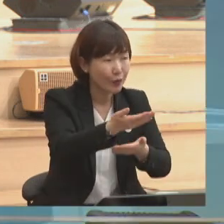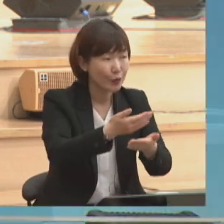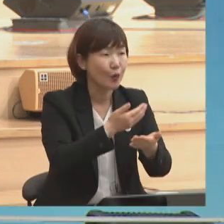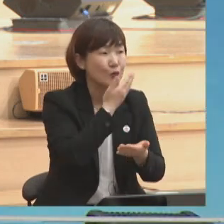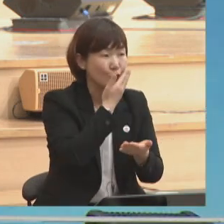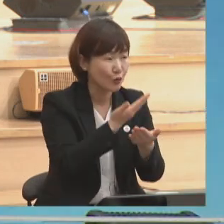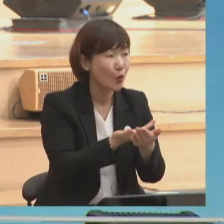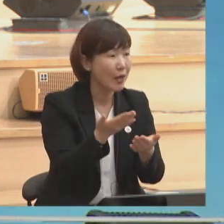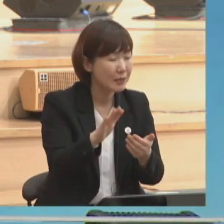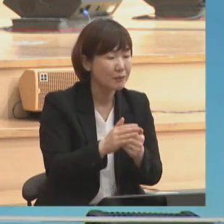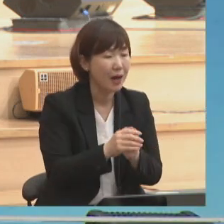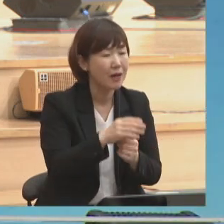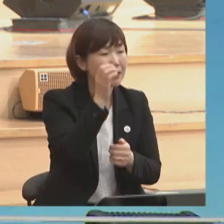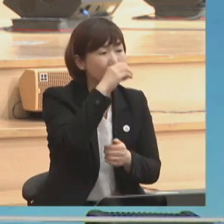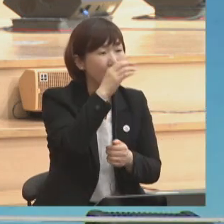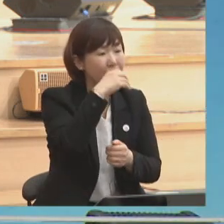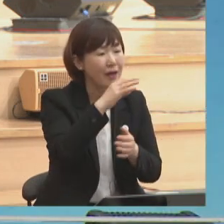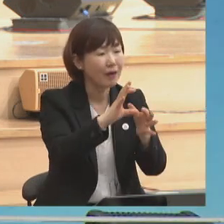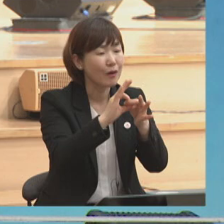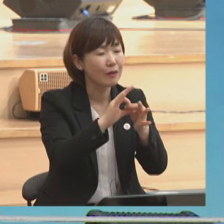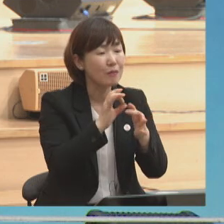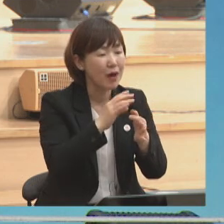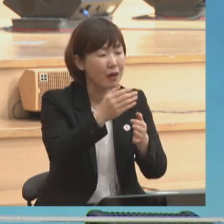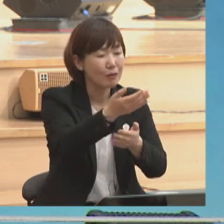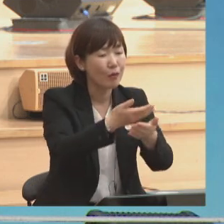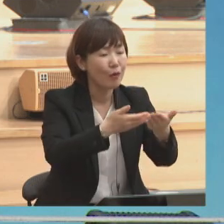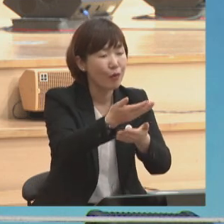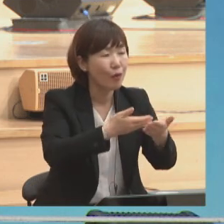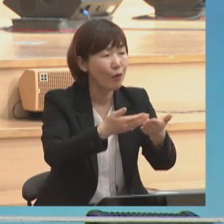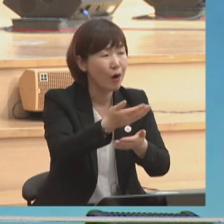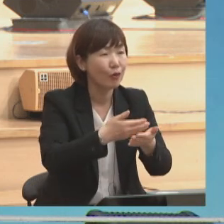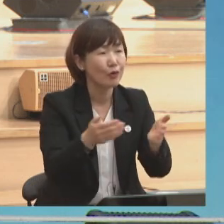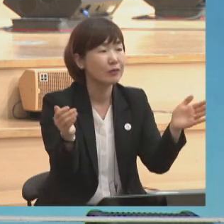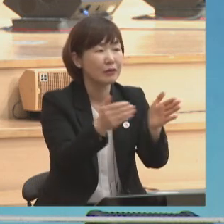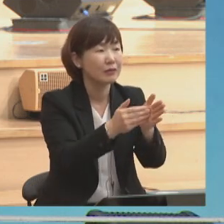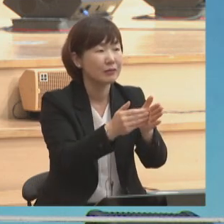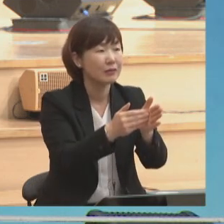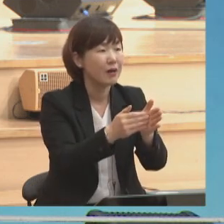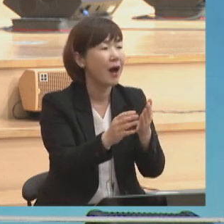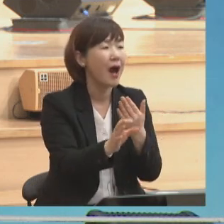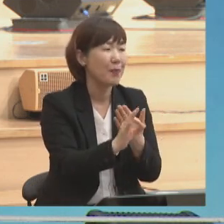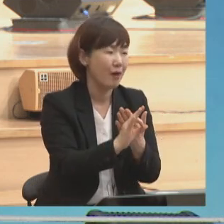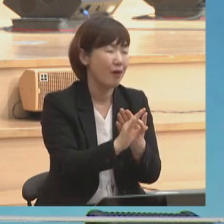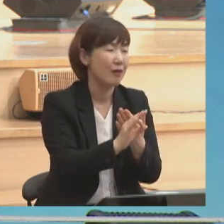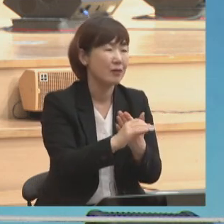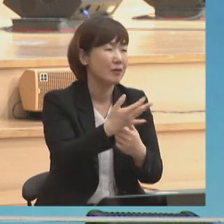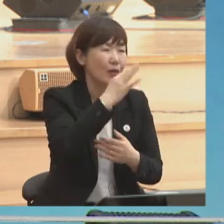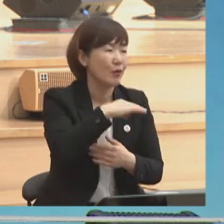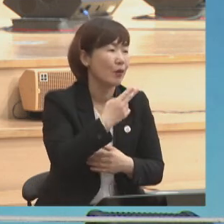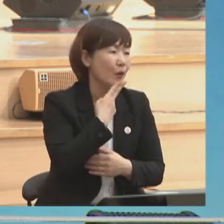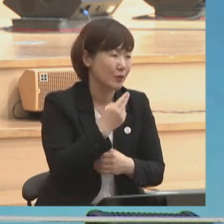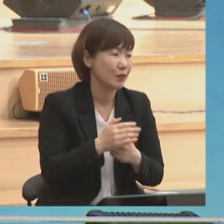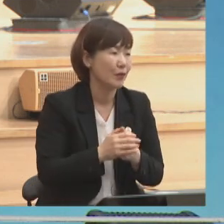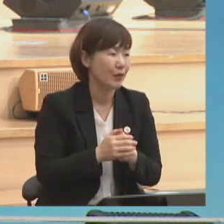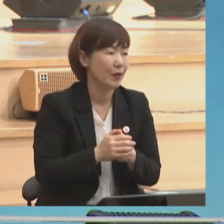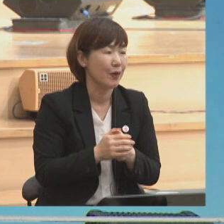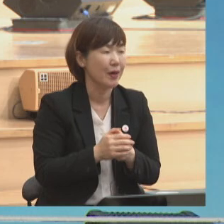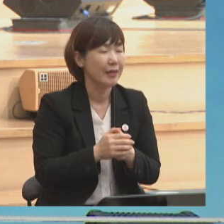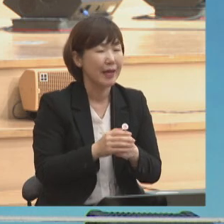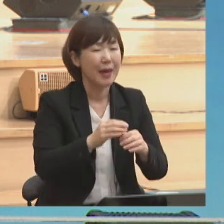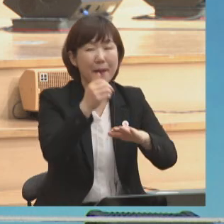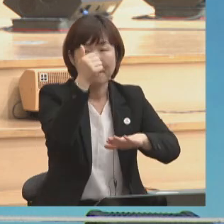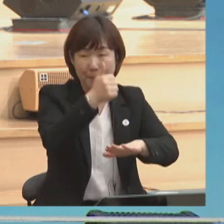맺으면 그건 오지랖이에요. 그냥 오지랖이에요. 반드시 영적인 얘기로 돌입을 해야